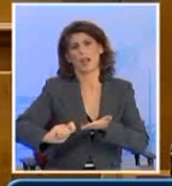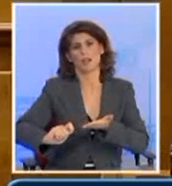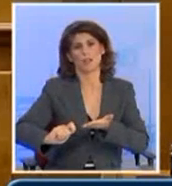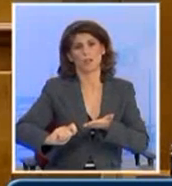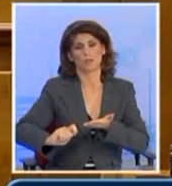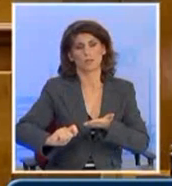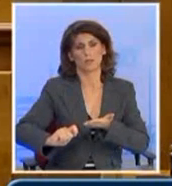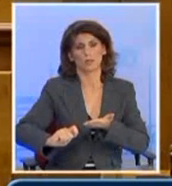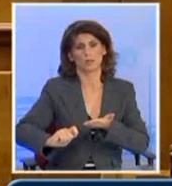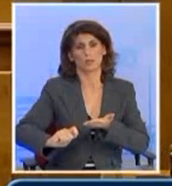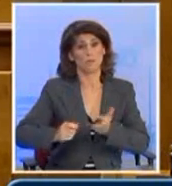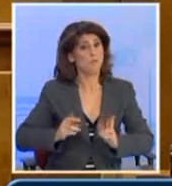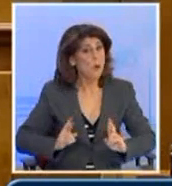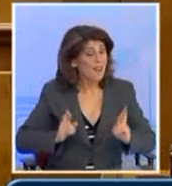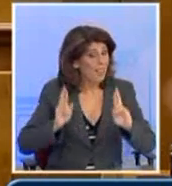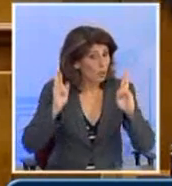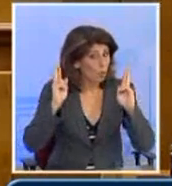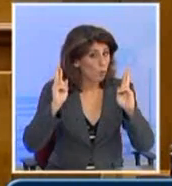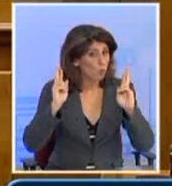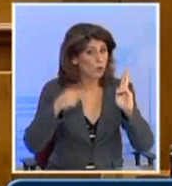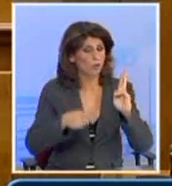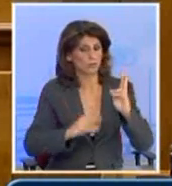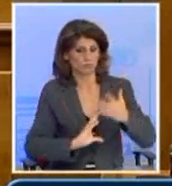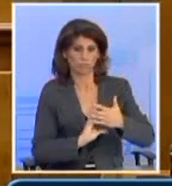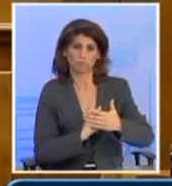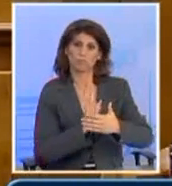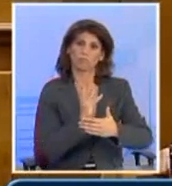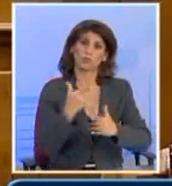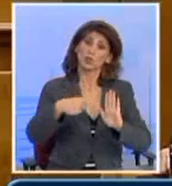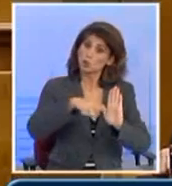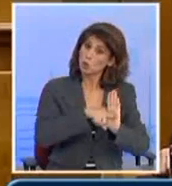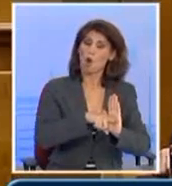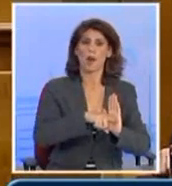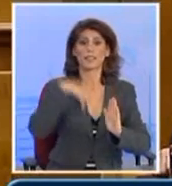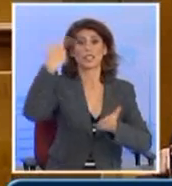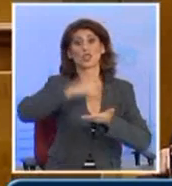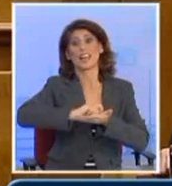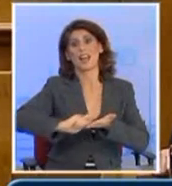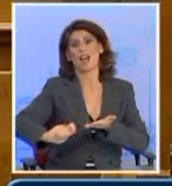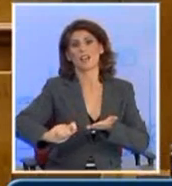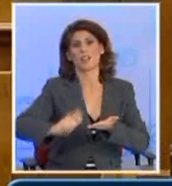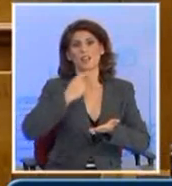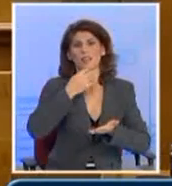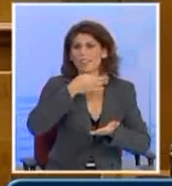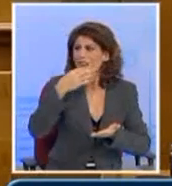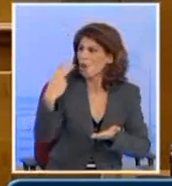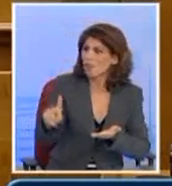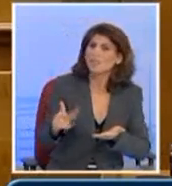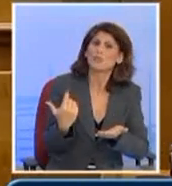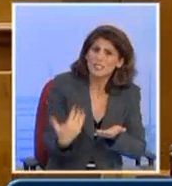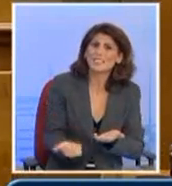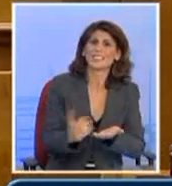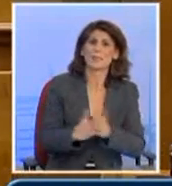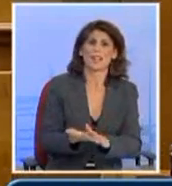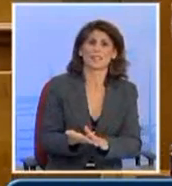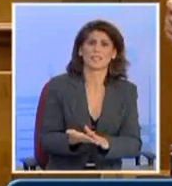που ενεργούν έτσι ώστε να ευδοκιμήσει το αρνητικό σενάριο, γιατί τα λόγια τους είναι και πράξη.